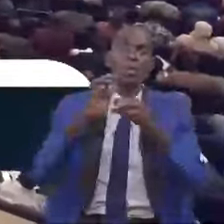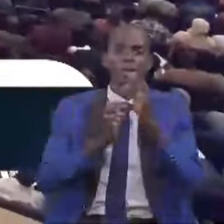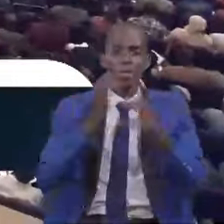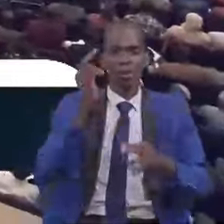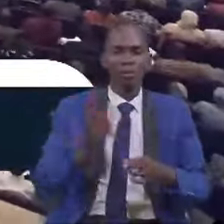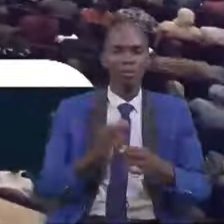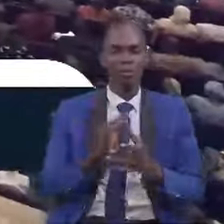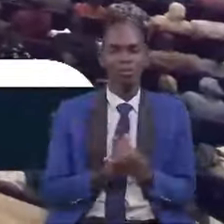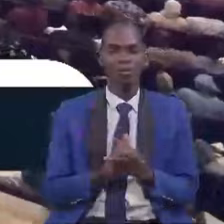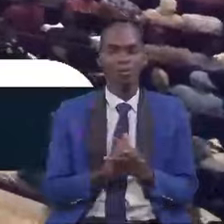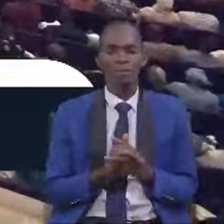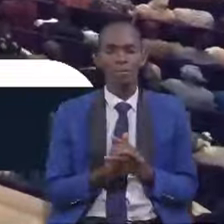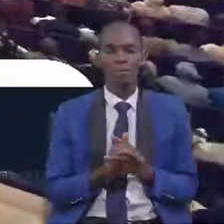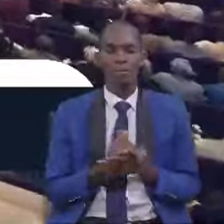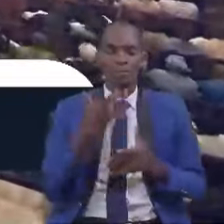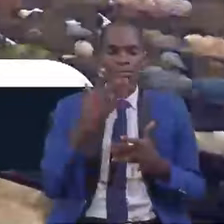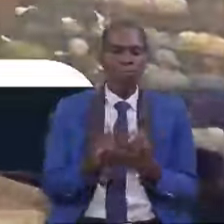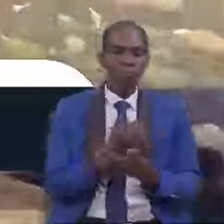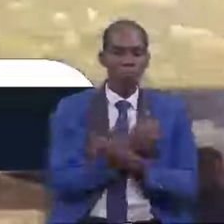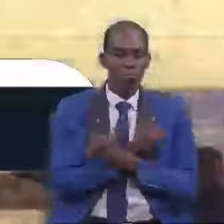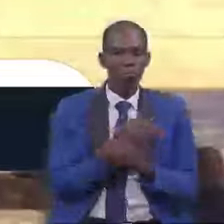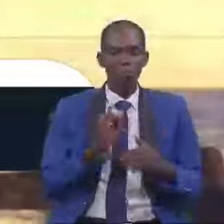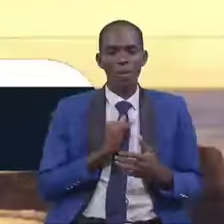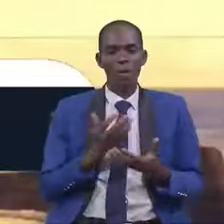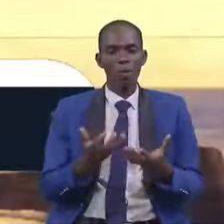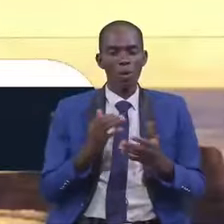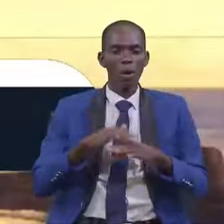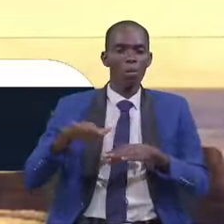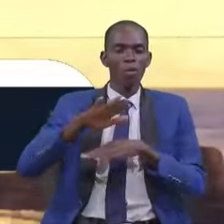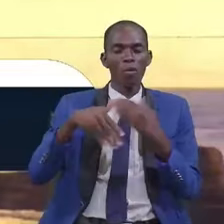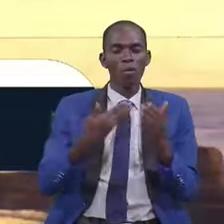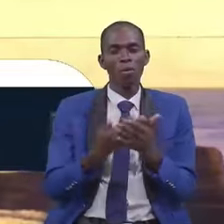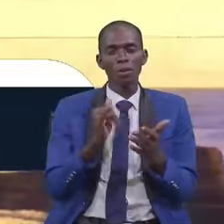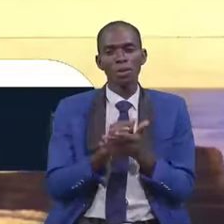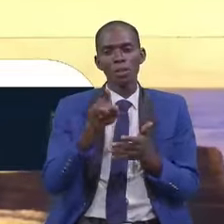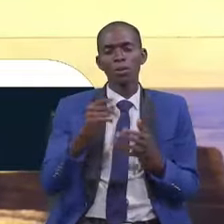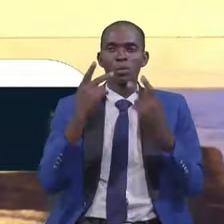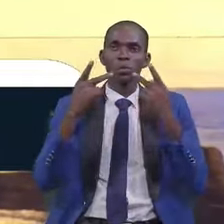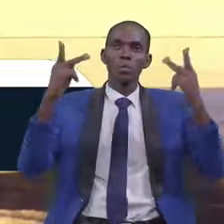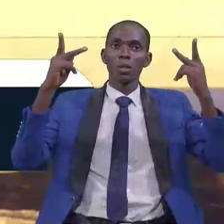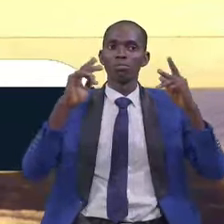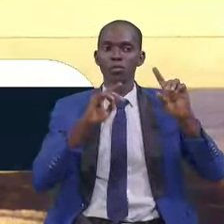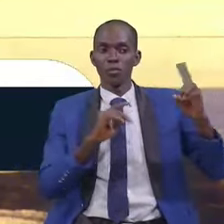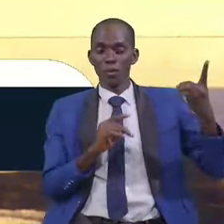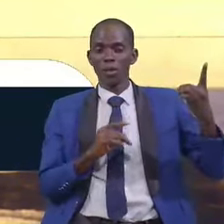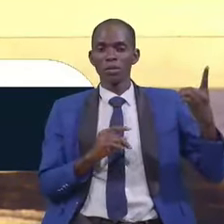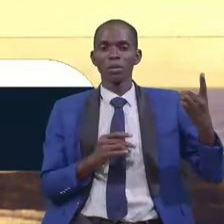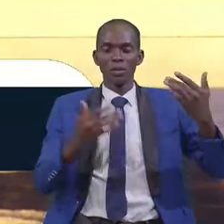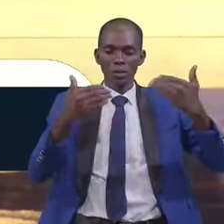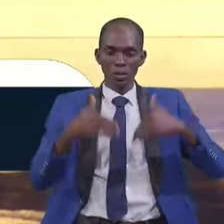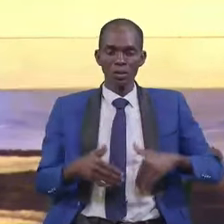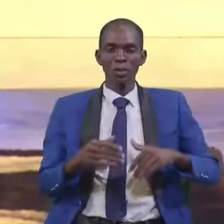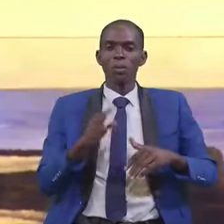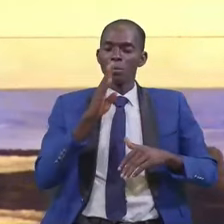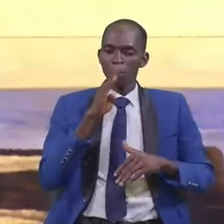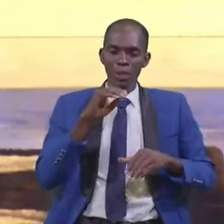Bien-aimé, je souhaite que tu prospères à tous égards, numéro 1, et sois en bonne santé,